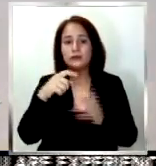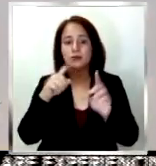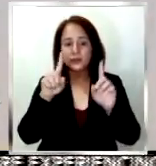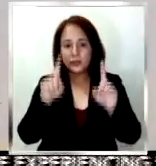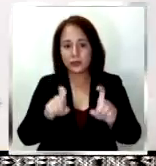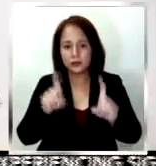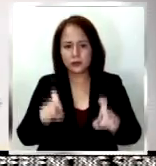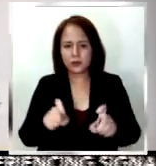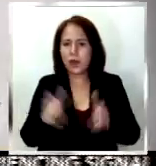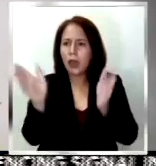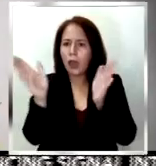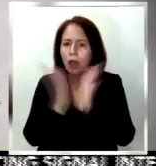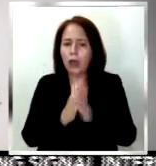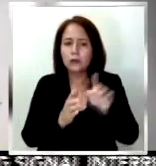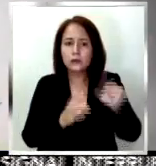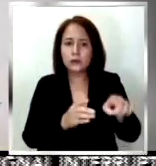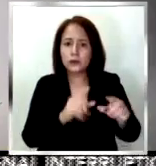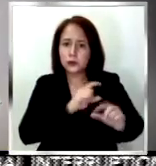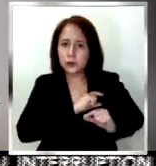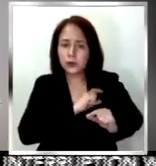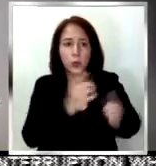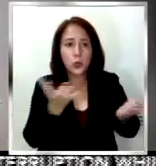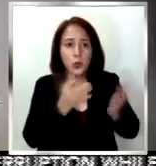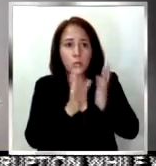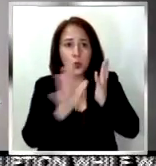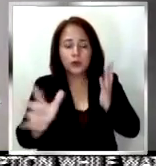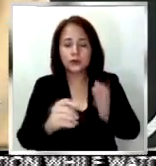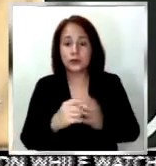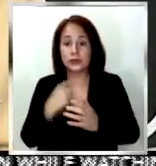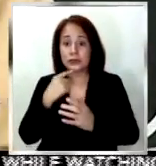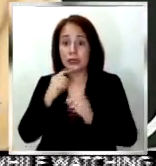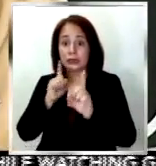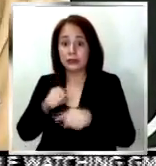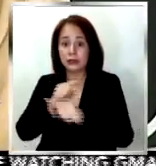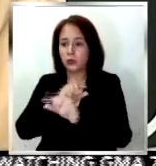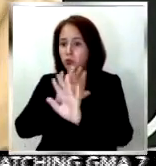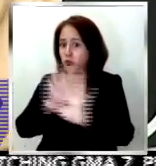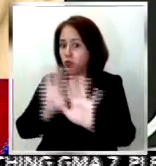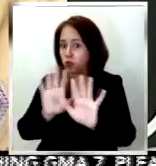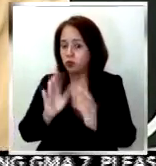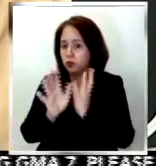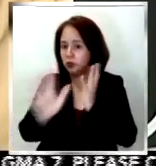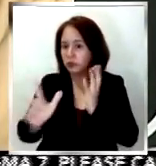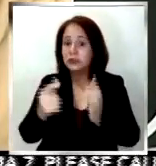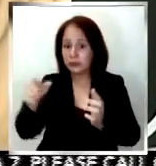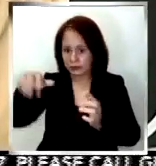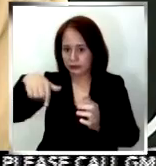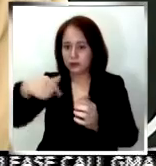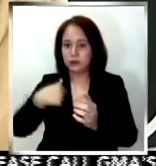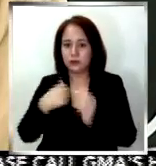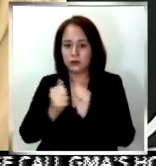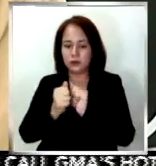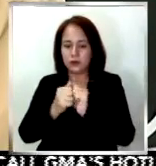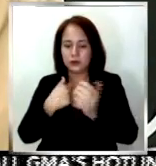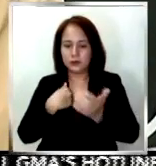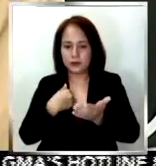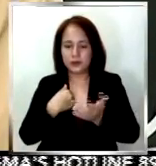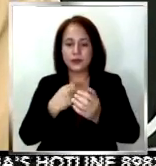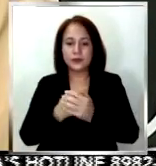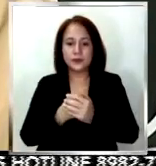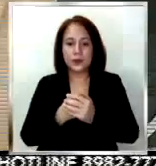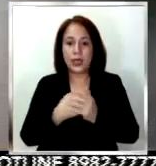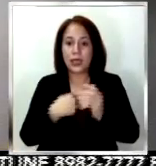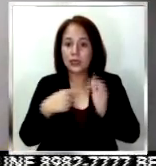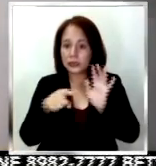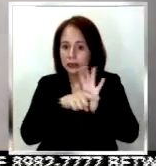ang pila para dito, sabi raw ng gwardiya, "Huwag ka nang pumila doon, dito ka na lang sa akin, inegative natin yung result